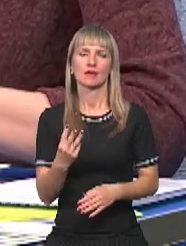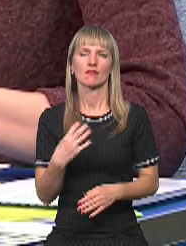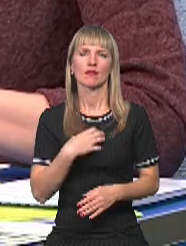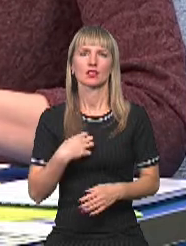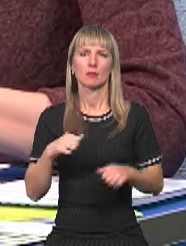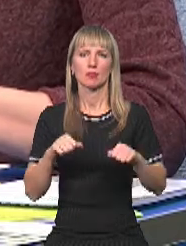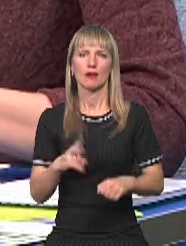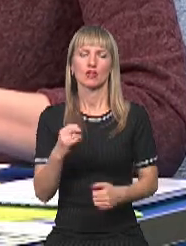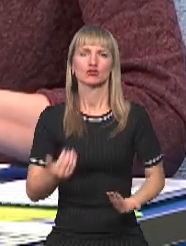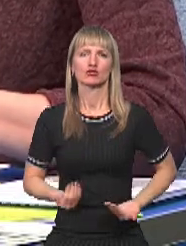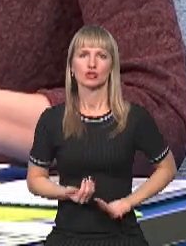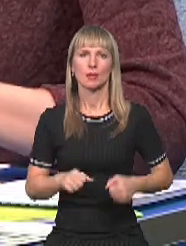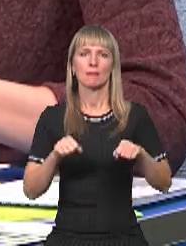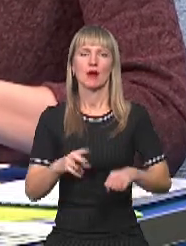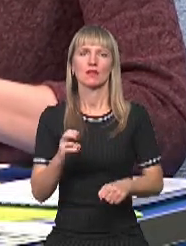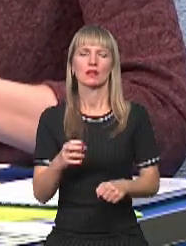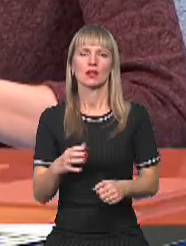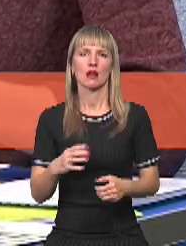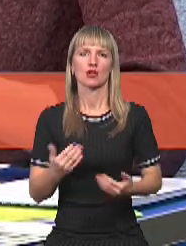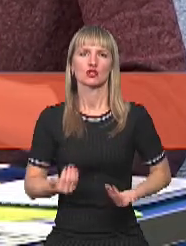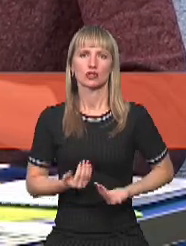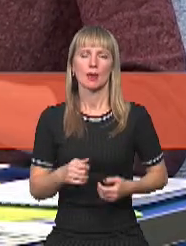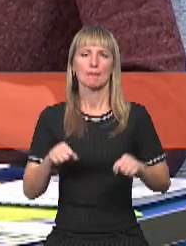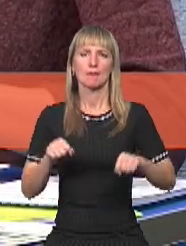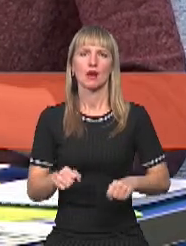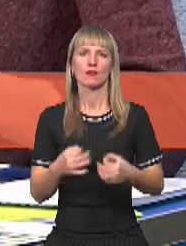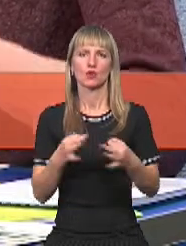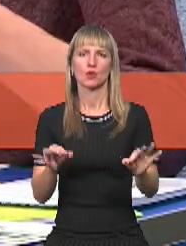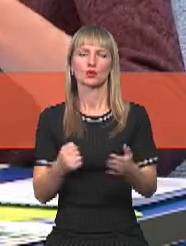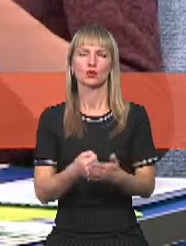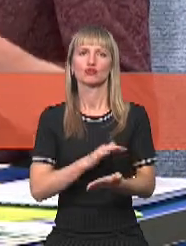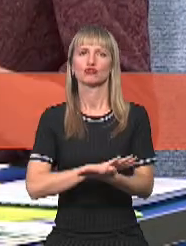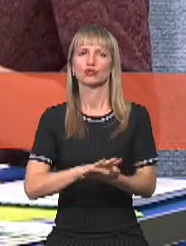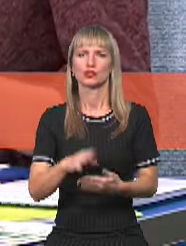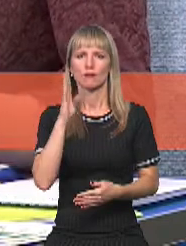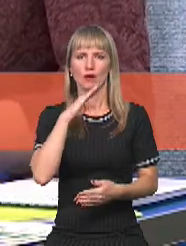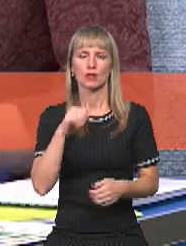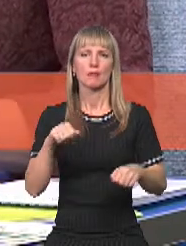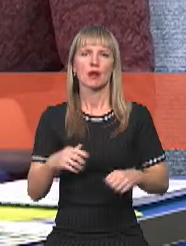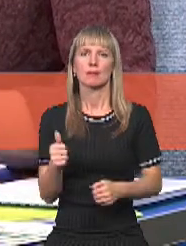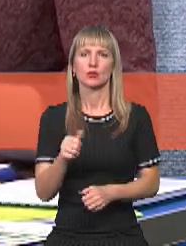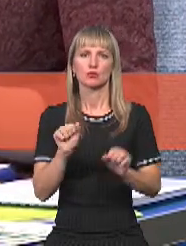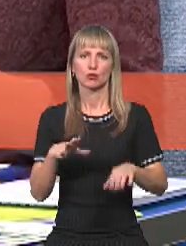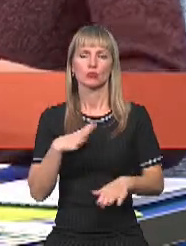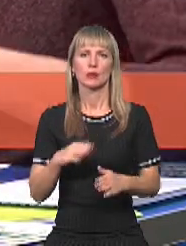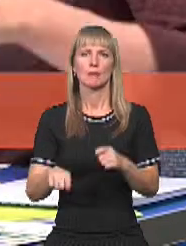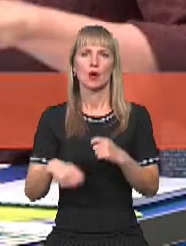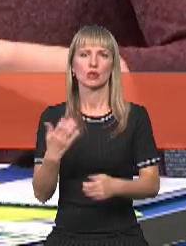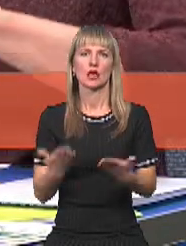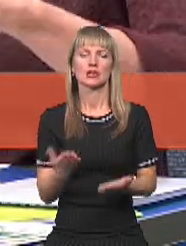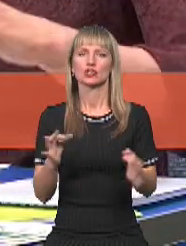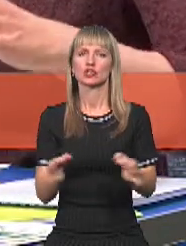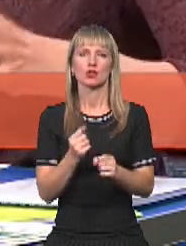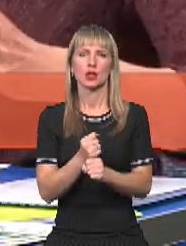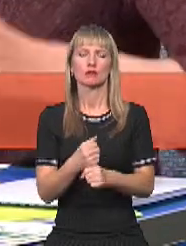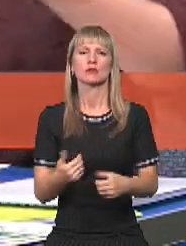права – право на життя, право на житло і право на доступ до чистої води. Права, які найпершими можуть бути порушені, якщо нічого не робити. Втім,